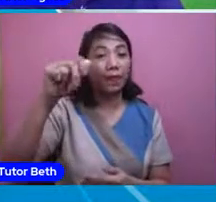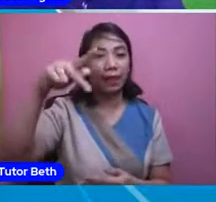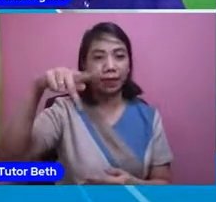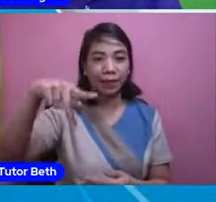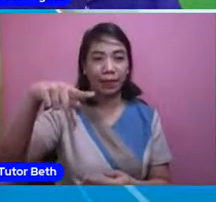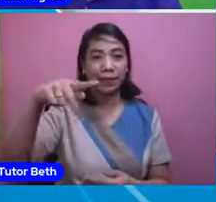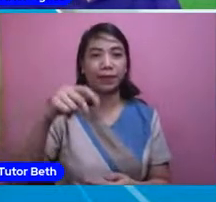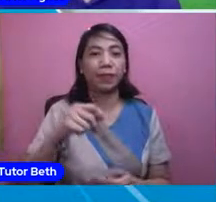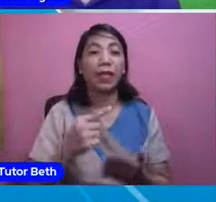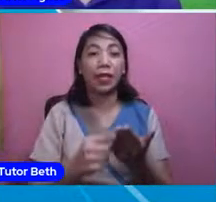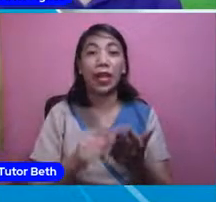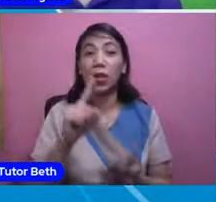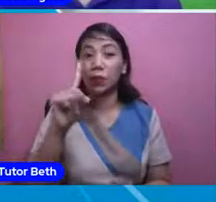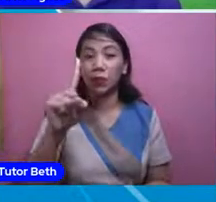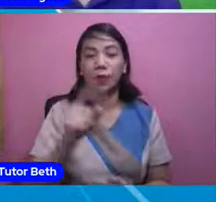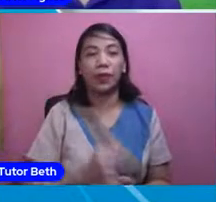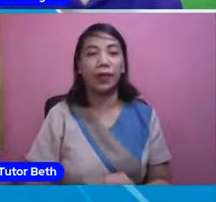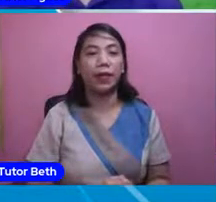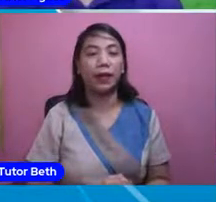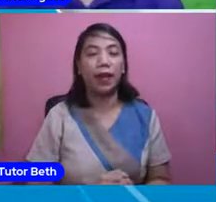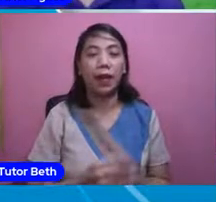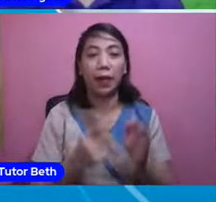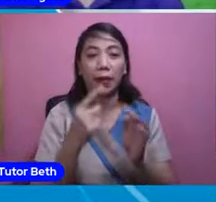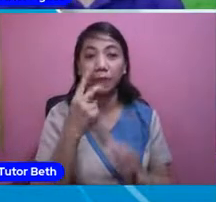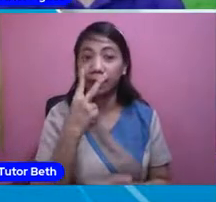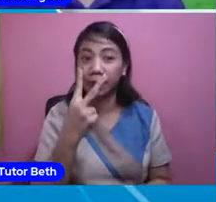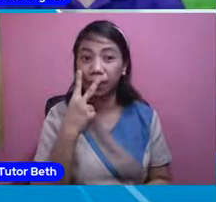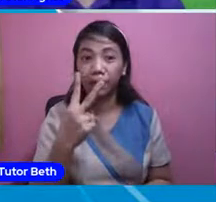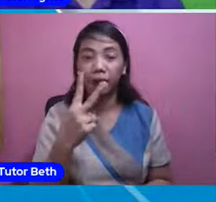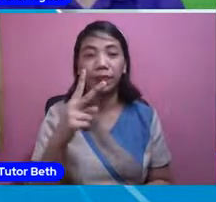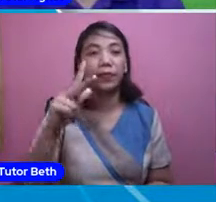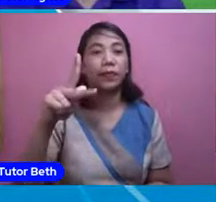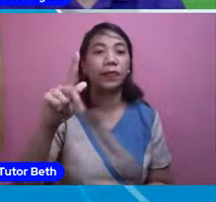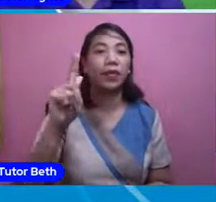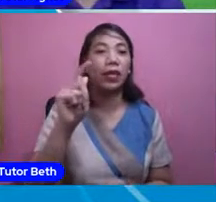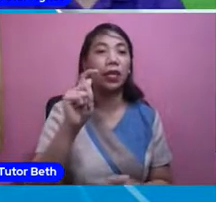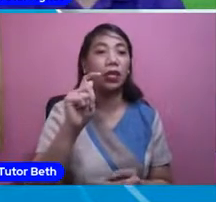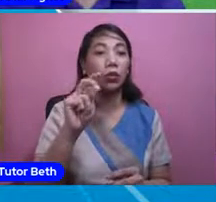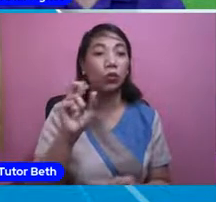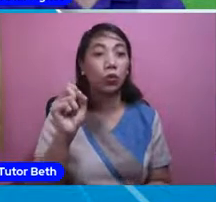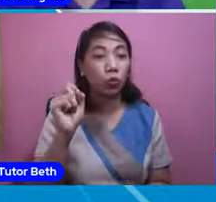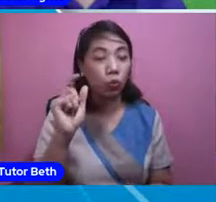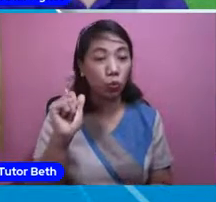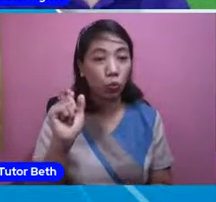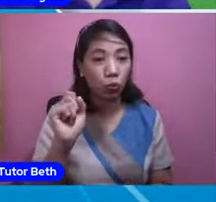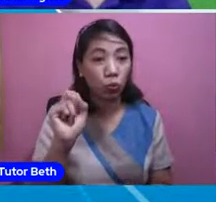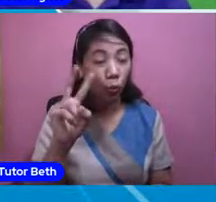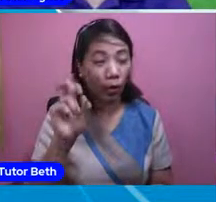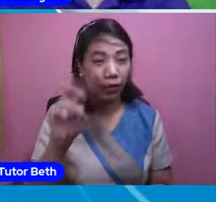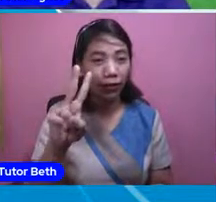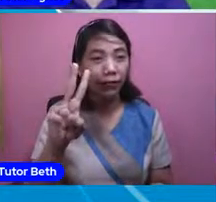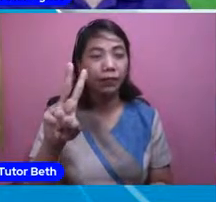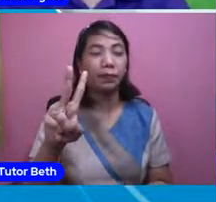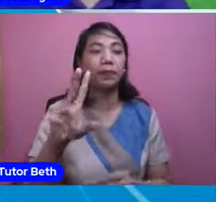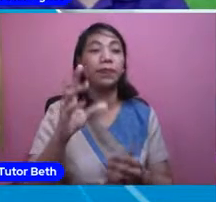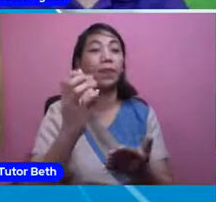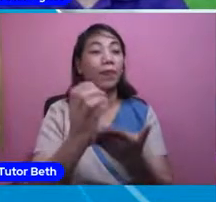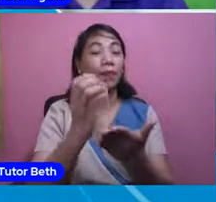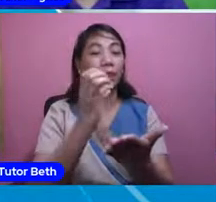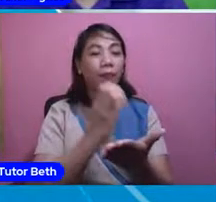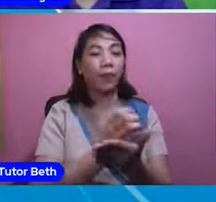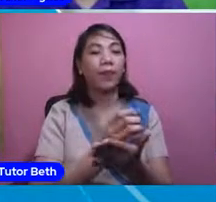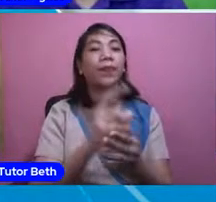Okay, ito ay makikita natin sa K-12 curriculum na ginagamit nila. So, ito ay